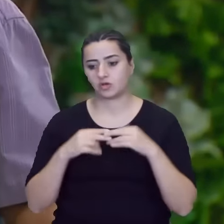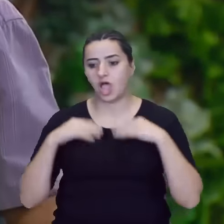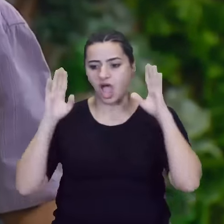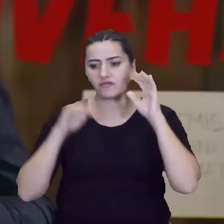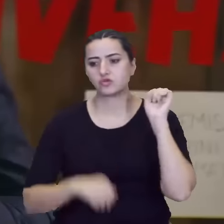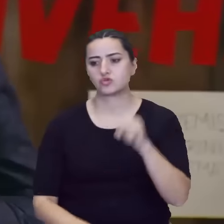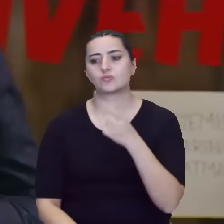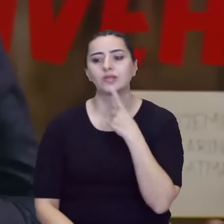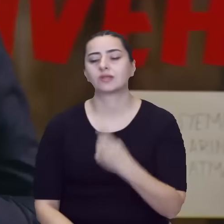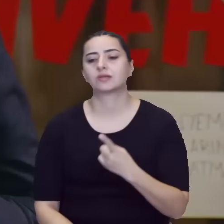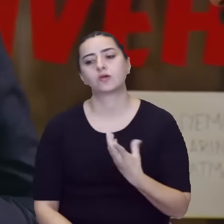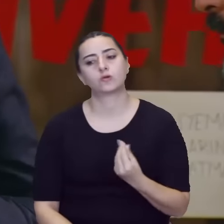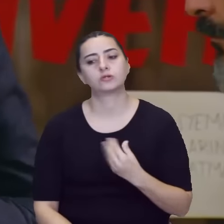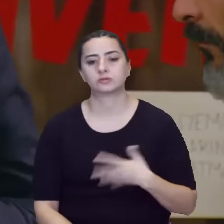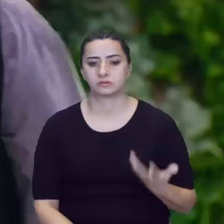hayvan düşmanı diyecekler.